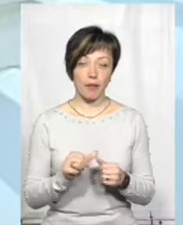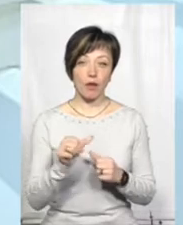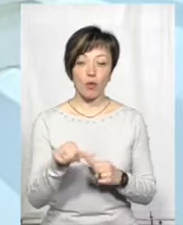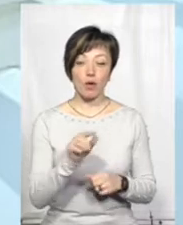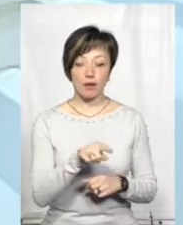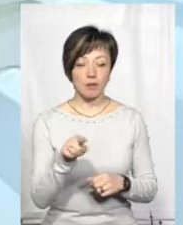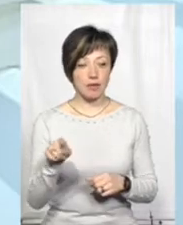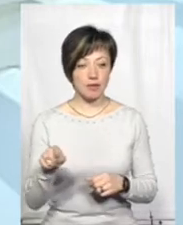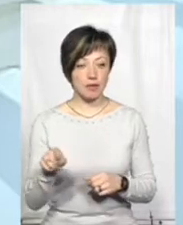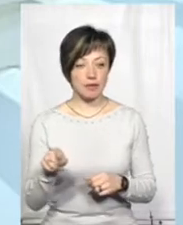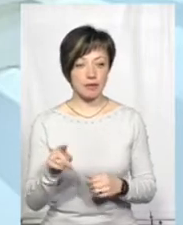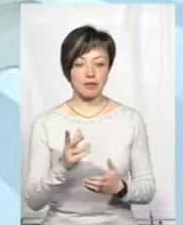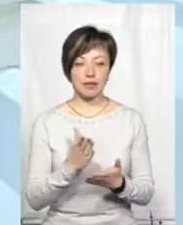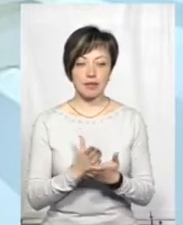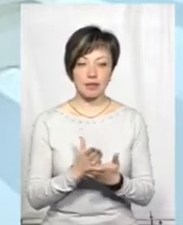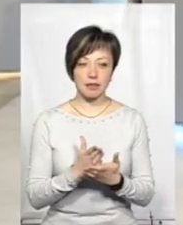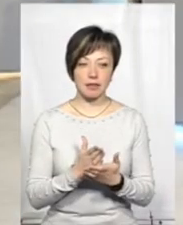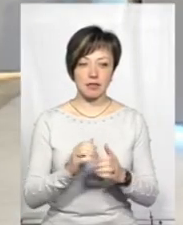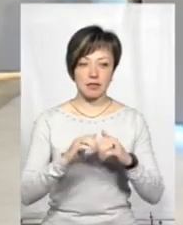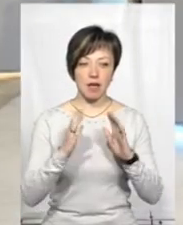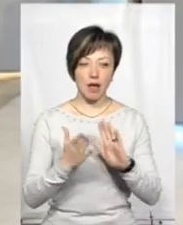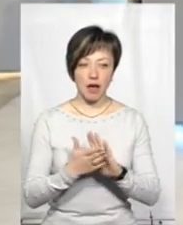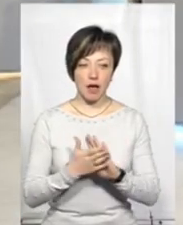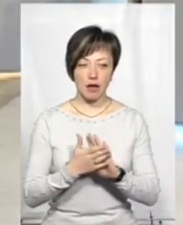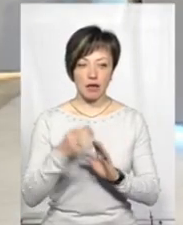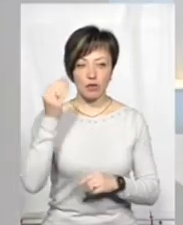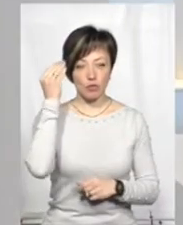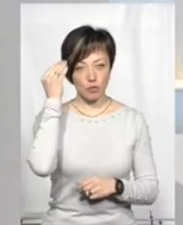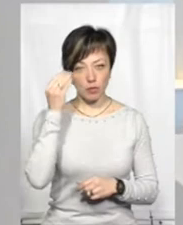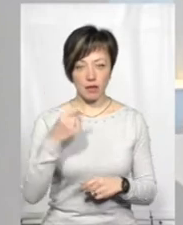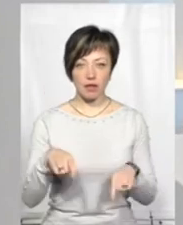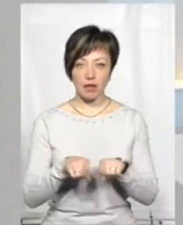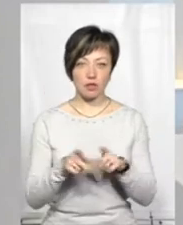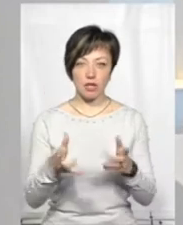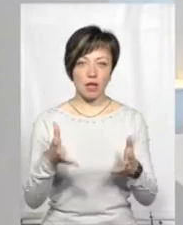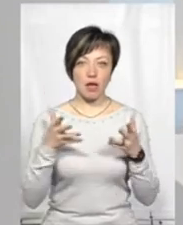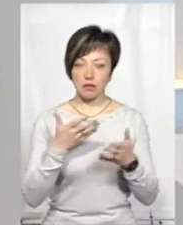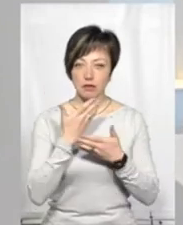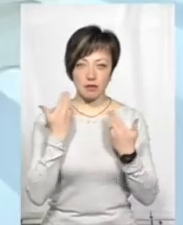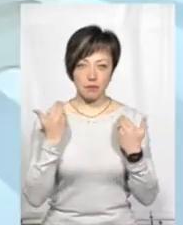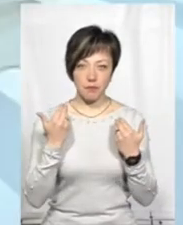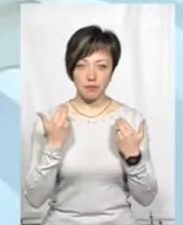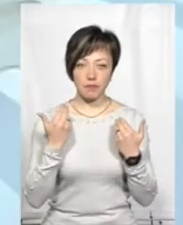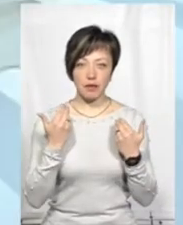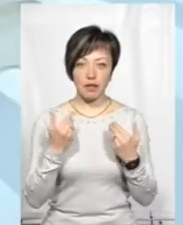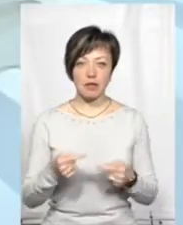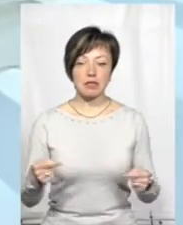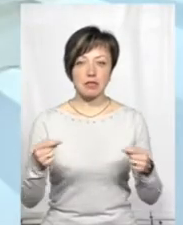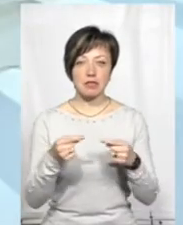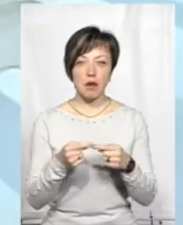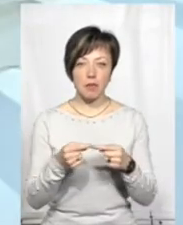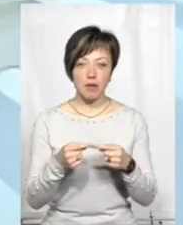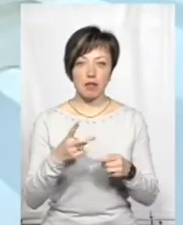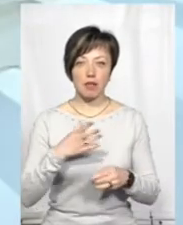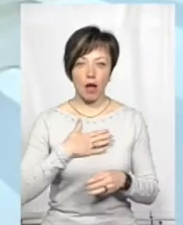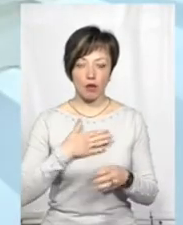окрім них, є загальна, скажімо так, думка, але вона не так ще чітко не сформована, саме, ну,